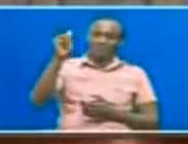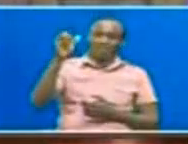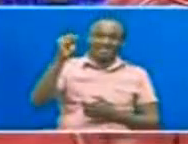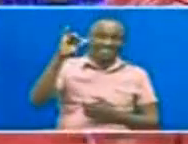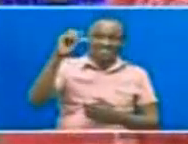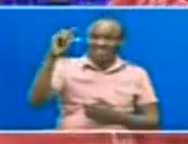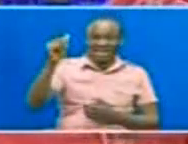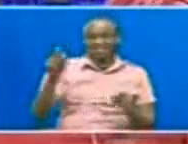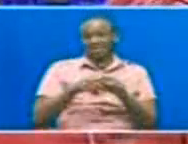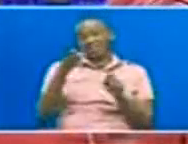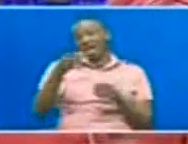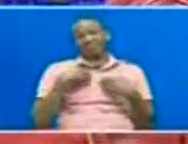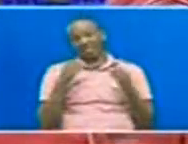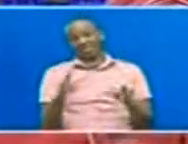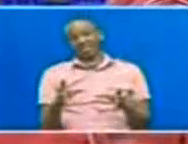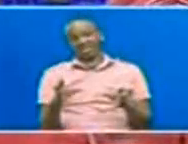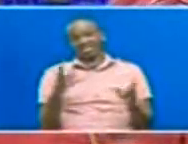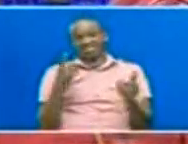hatujapata.